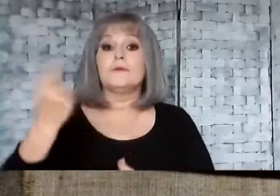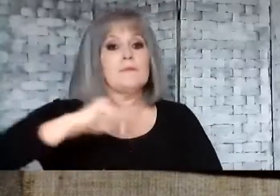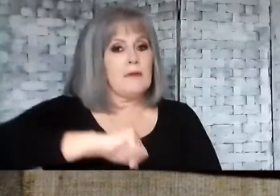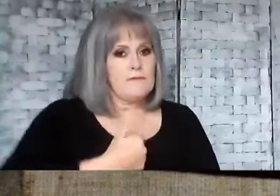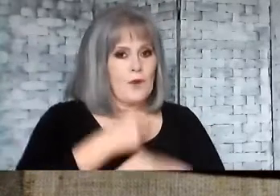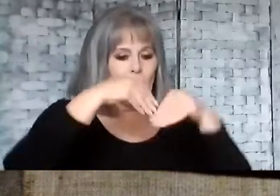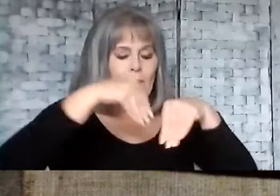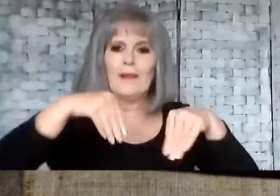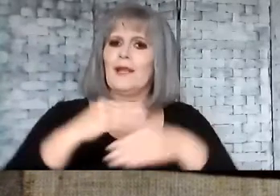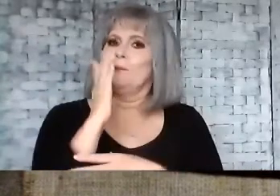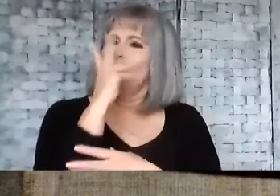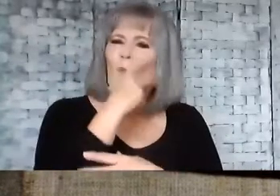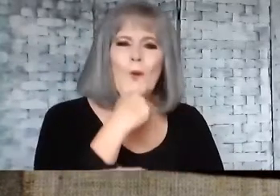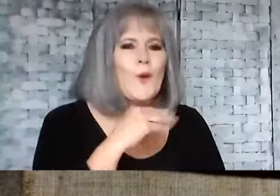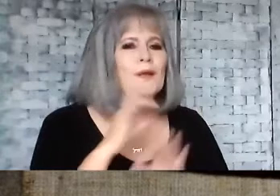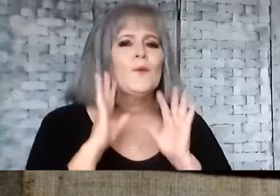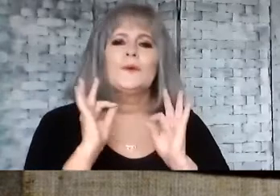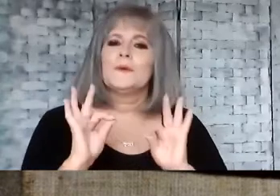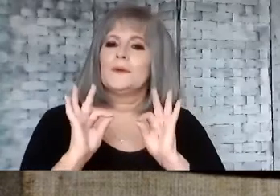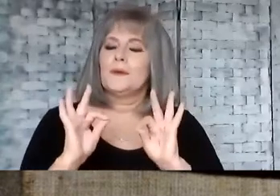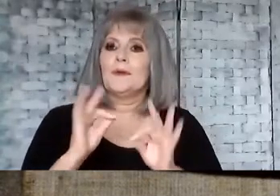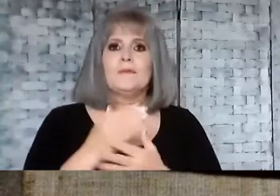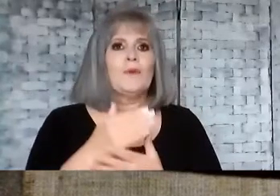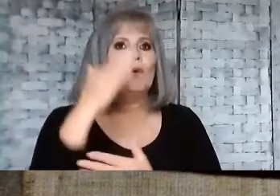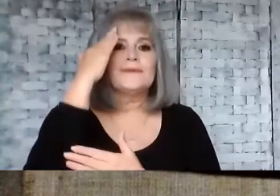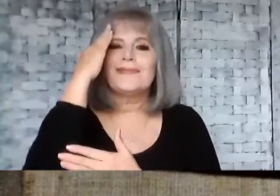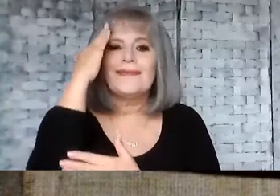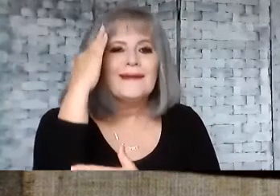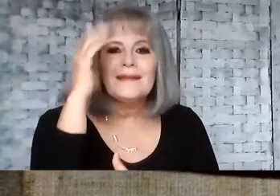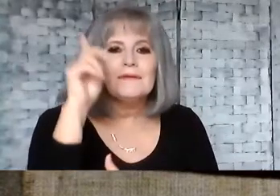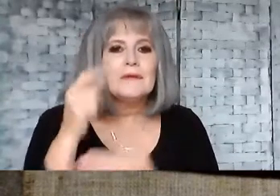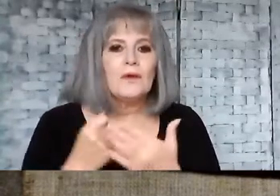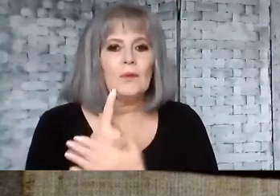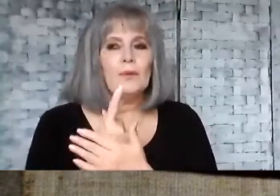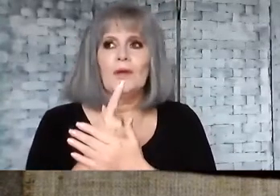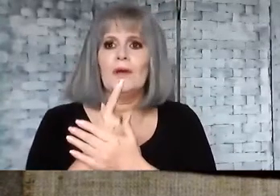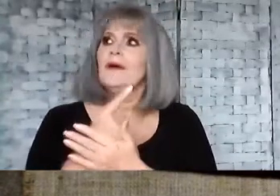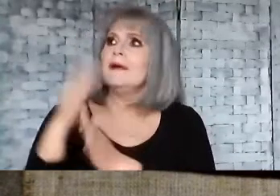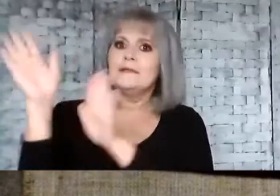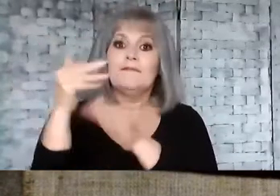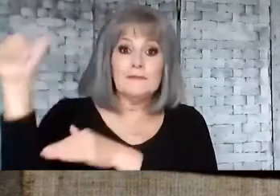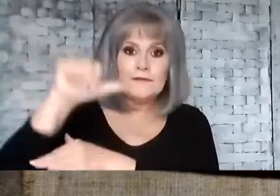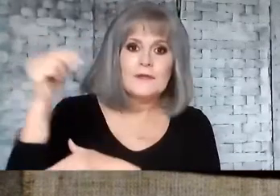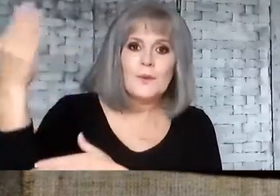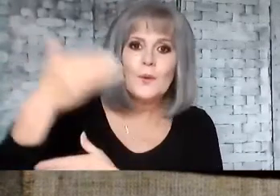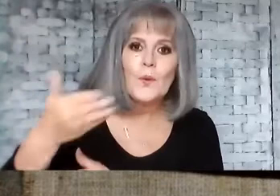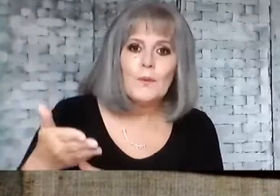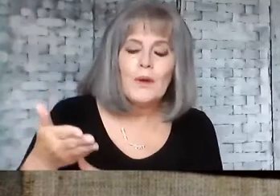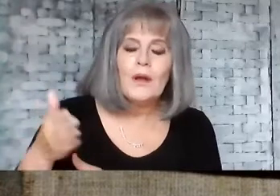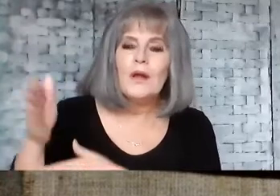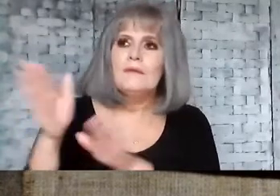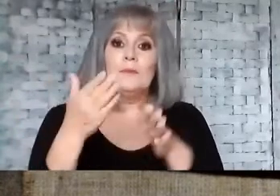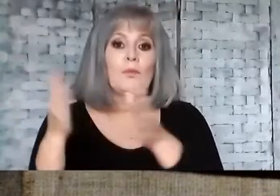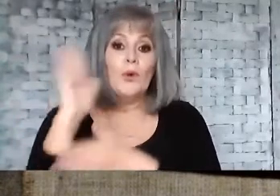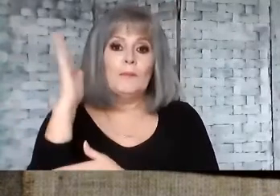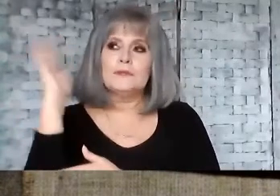nou hierdie plastiek boompies en te mooi en ons dink nie eers wat gaan gebeur as die winde aanhou waai, en het het gewaai, en